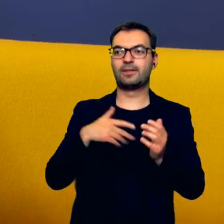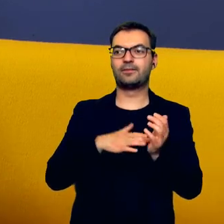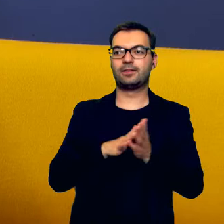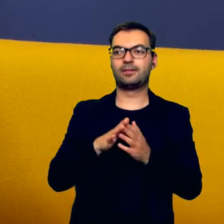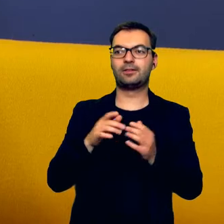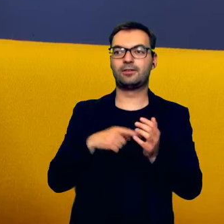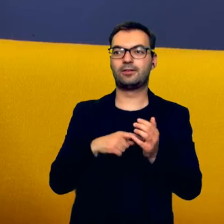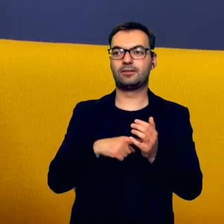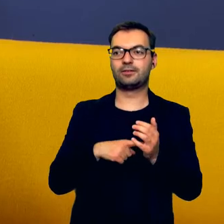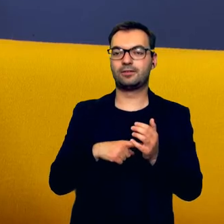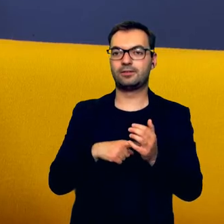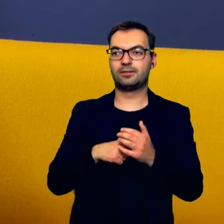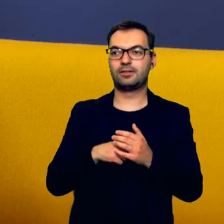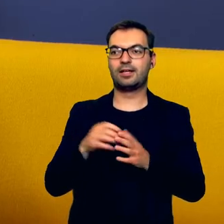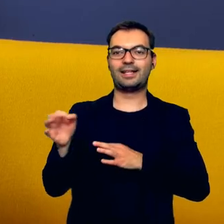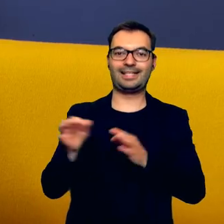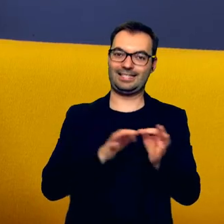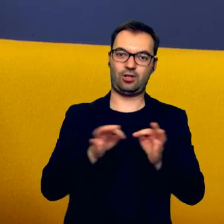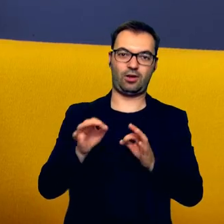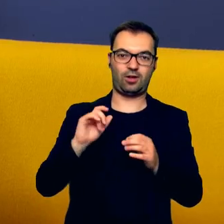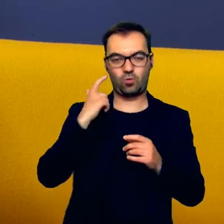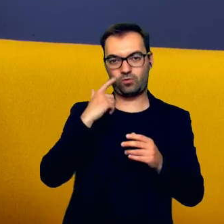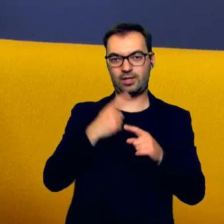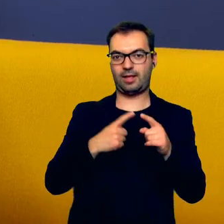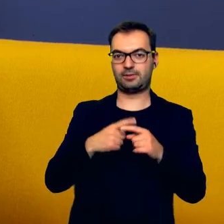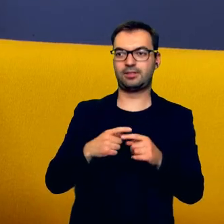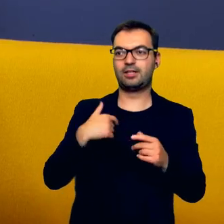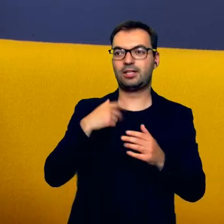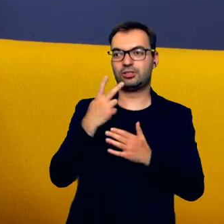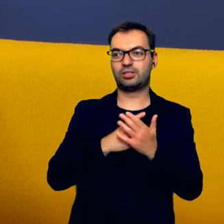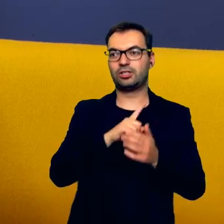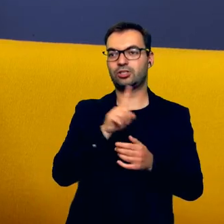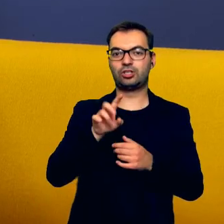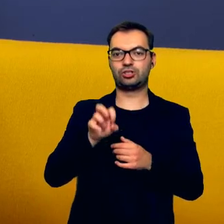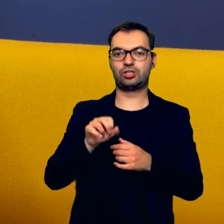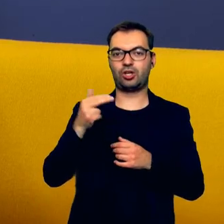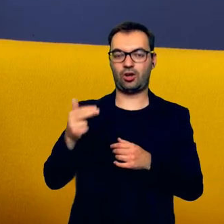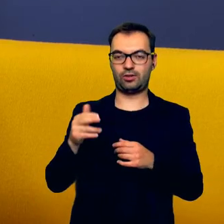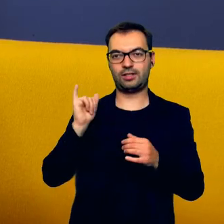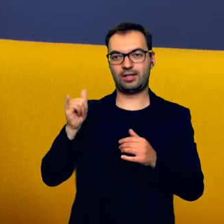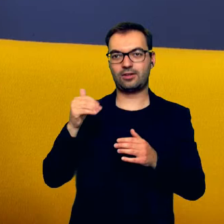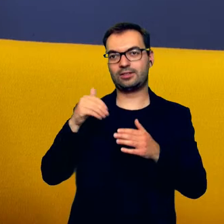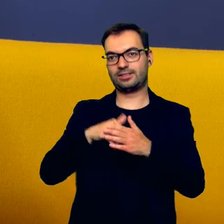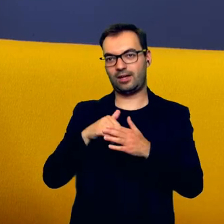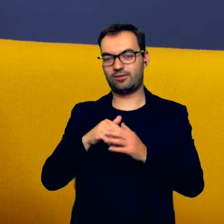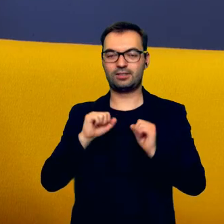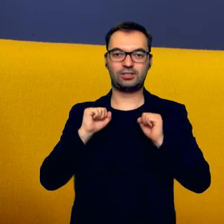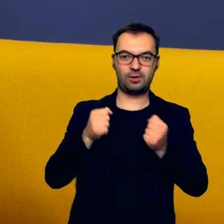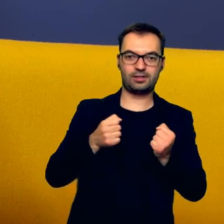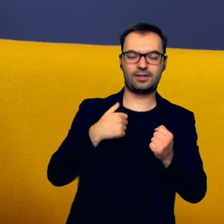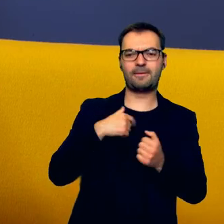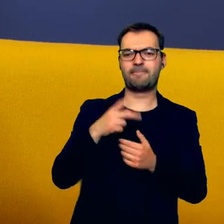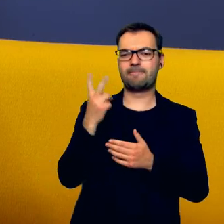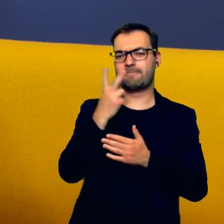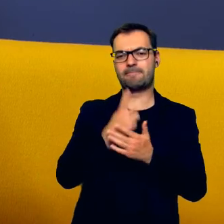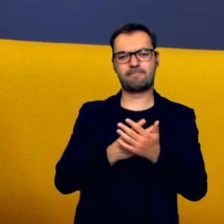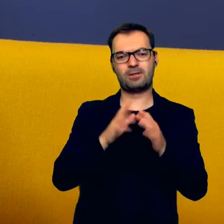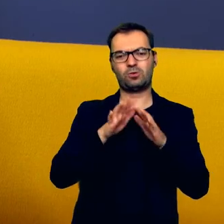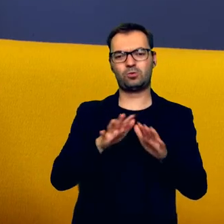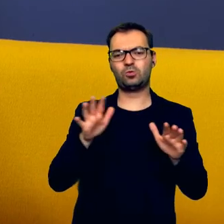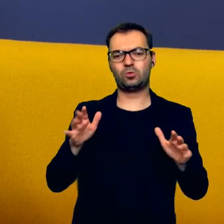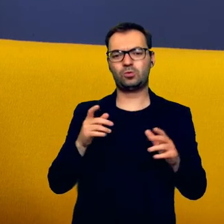wyjścia, punktem wyjścia była historia. Ja jak czytałem o Rzychoniu i o jego poczynaniach, zauważyłem tam bardzo